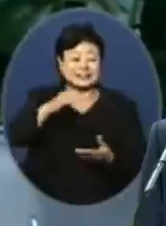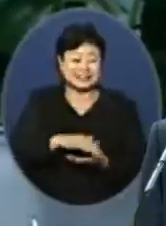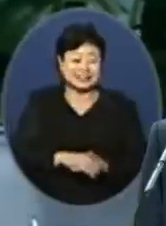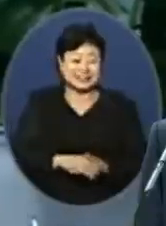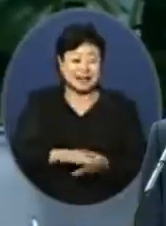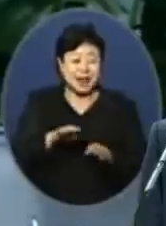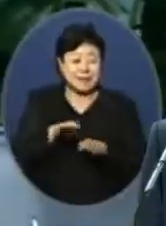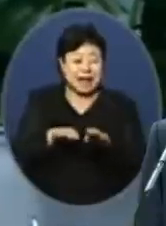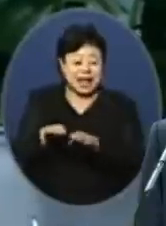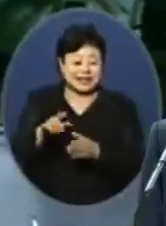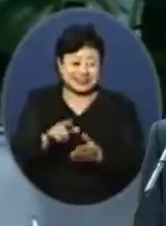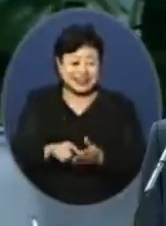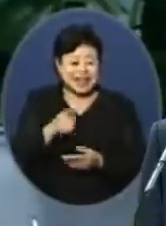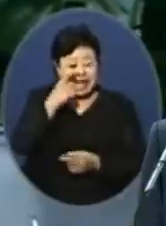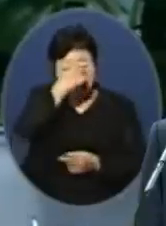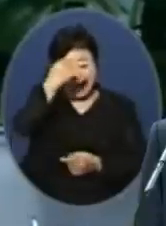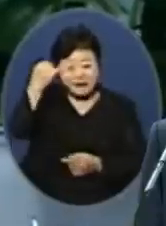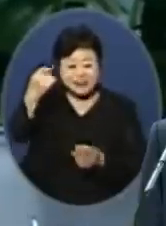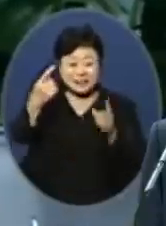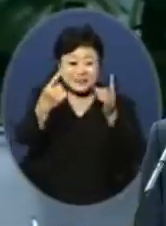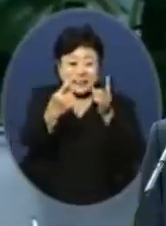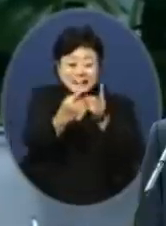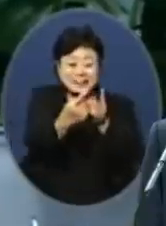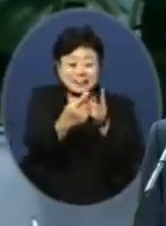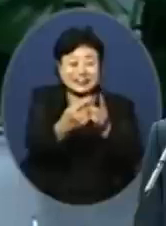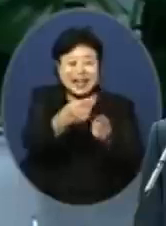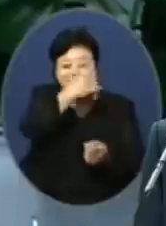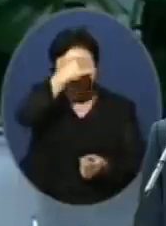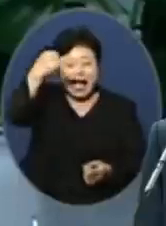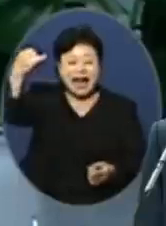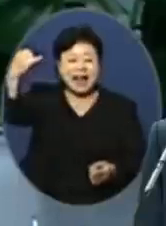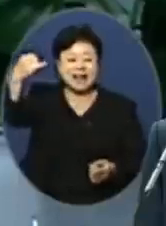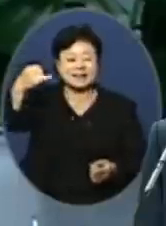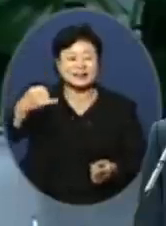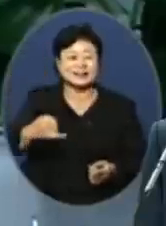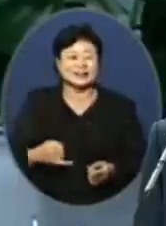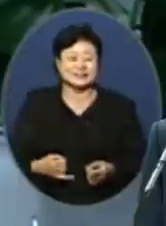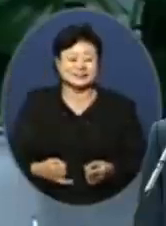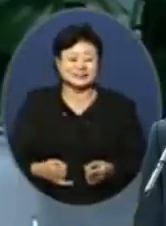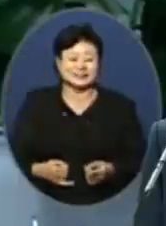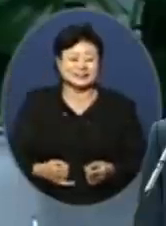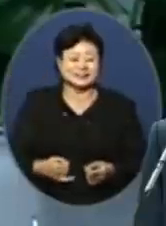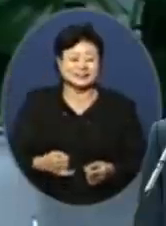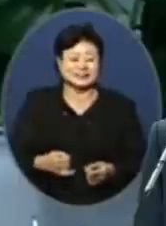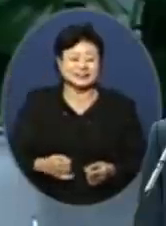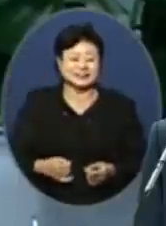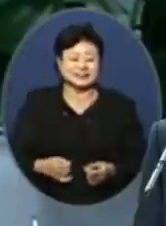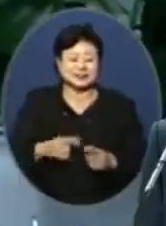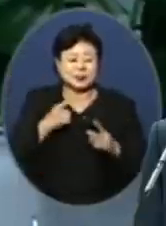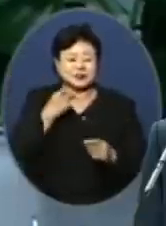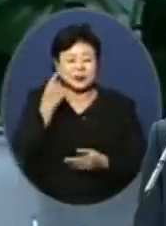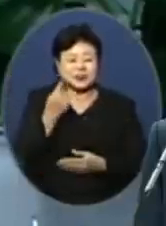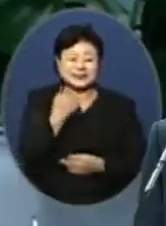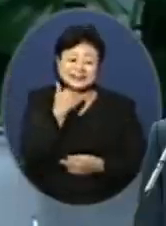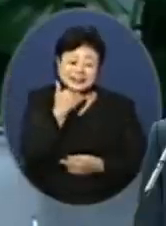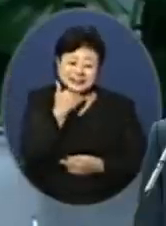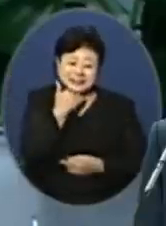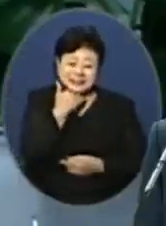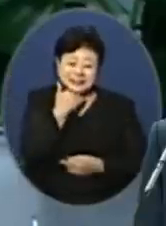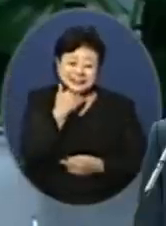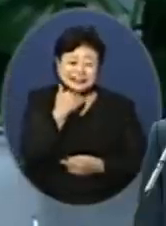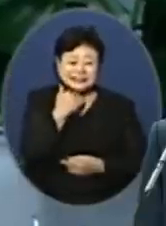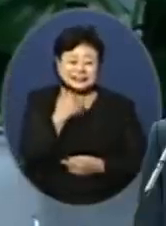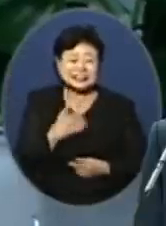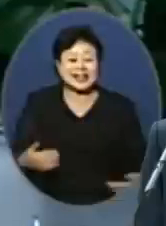때 할머니에게 간다고 연락을 오면 할머님이 동구 밖에 나가서 늘 내가 오는가 바라보고 있다가 내가 오면